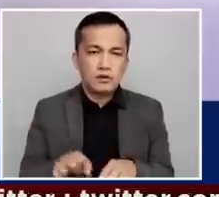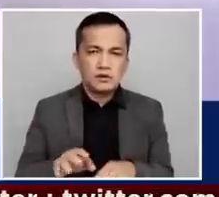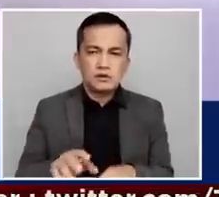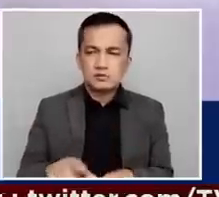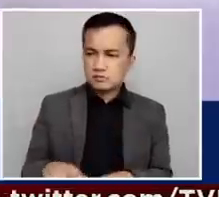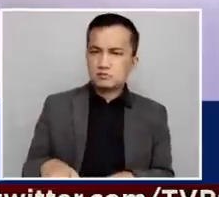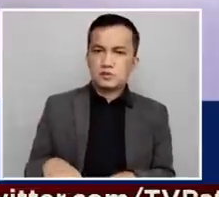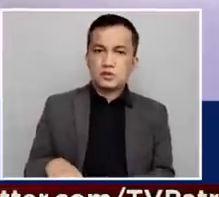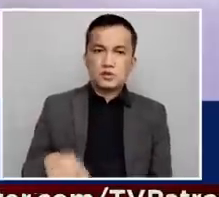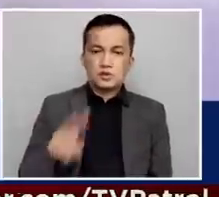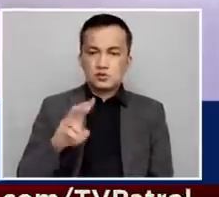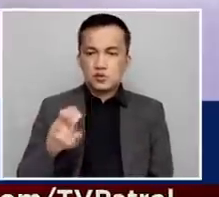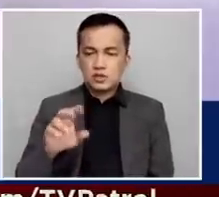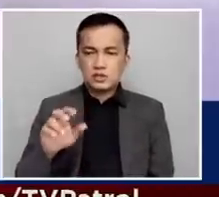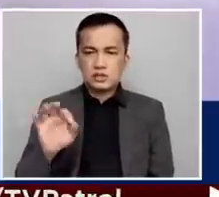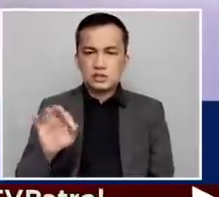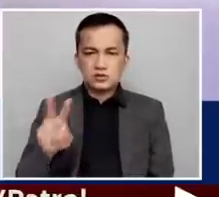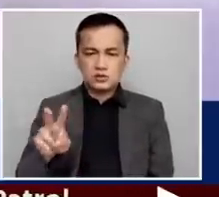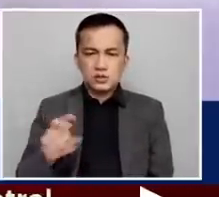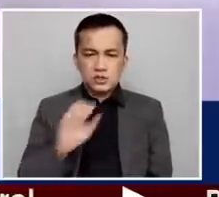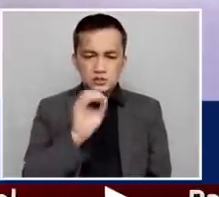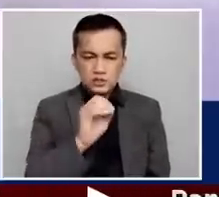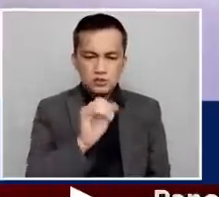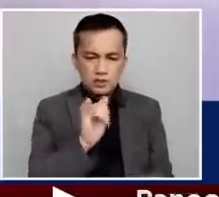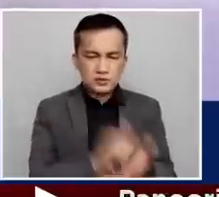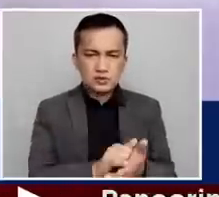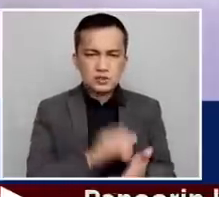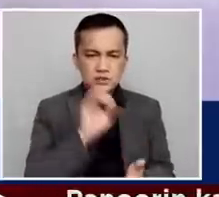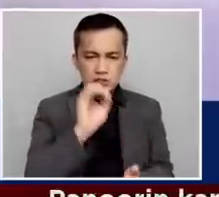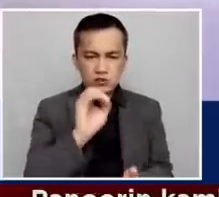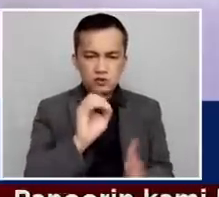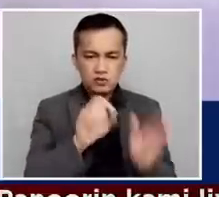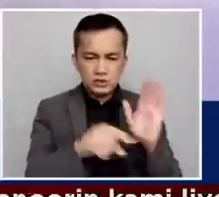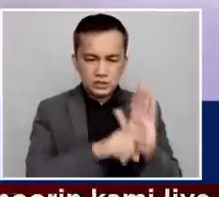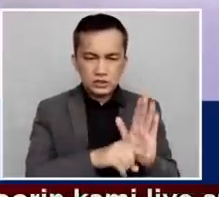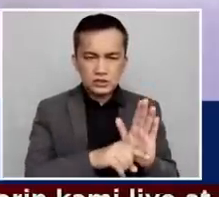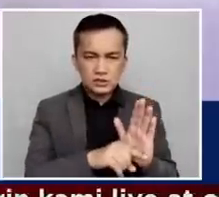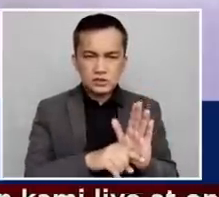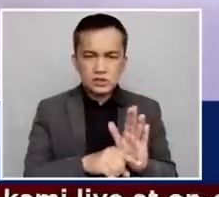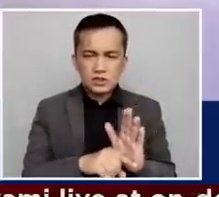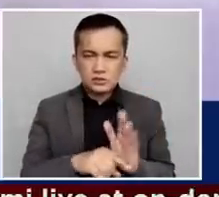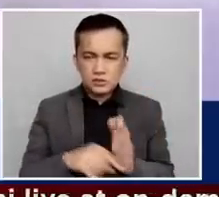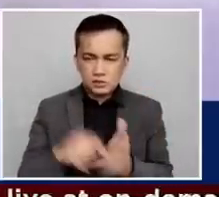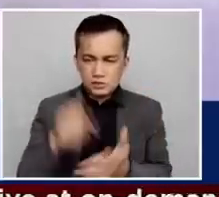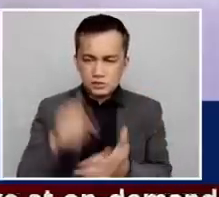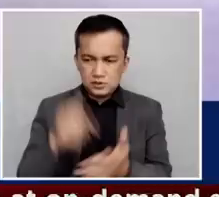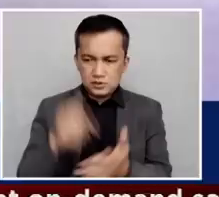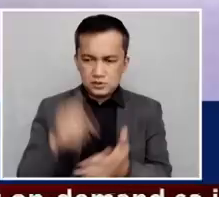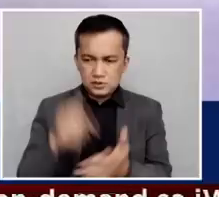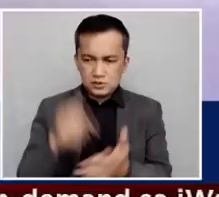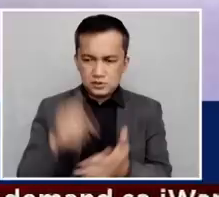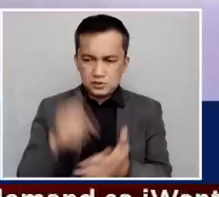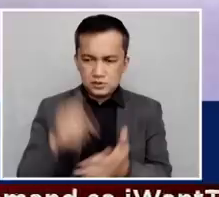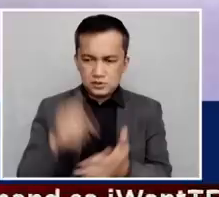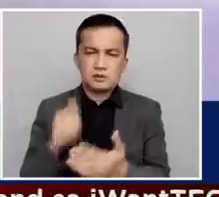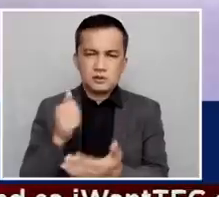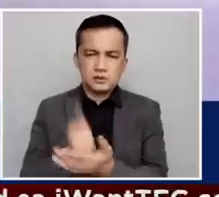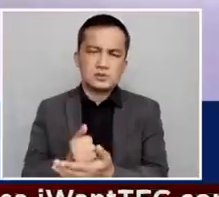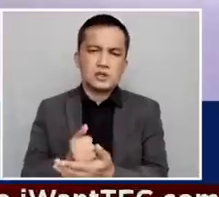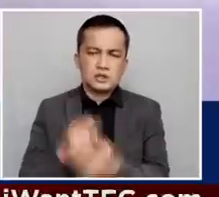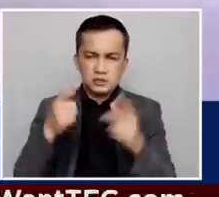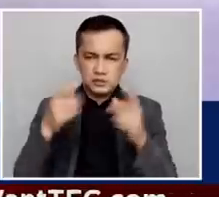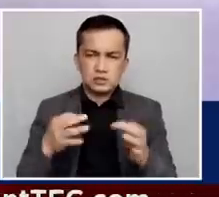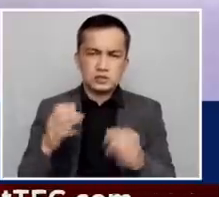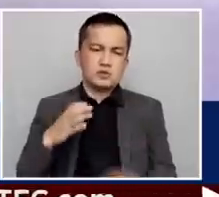mean zero abstentions, zero negatives that upheld the findings of the committee. So I'm confident that